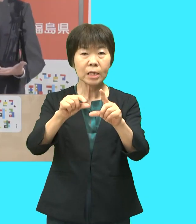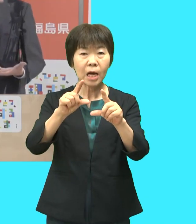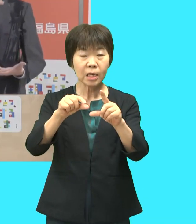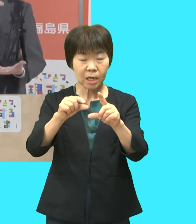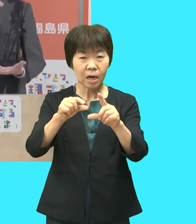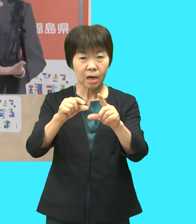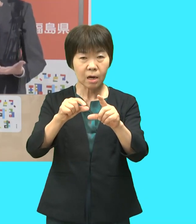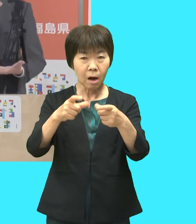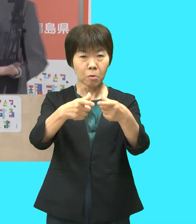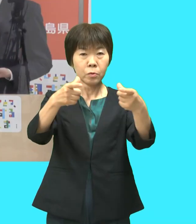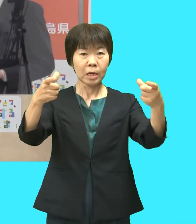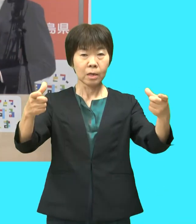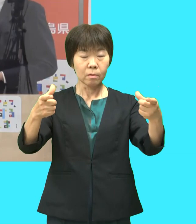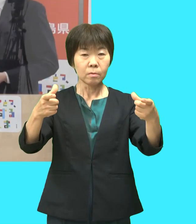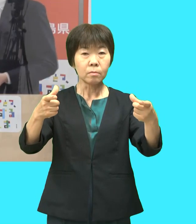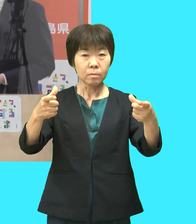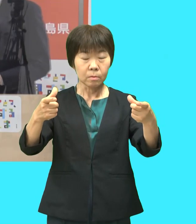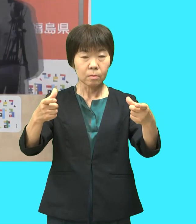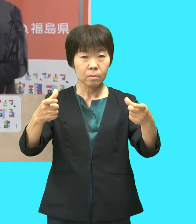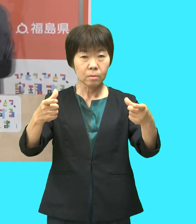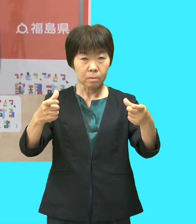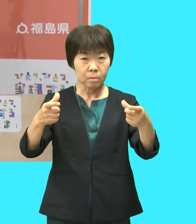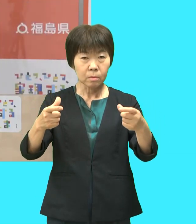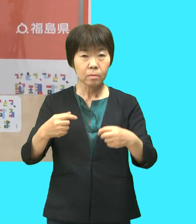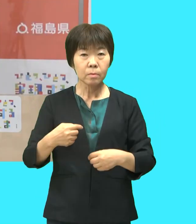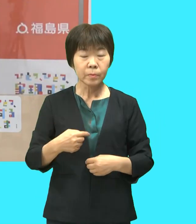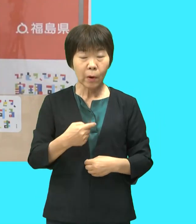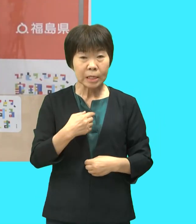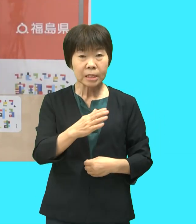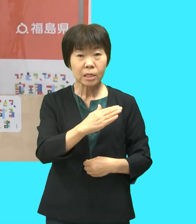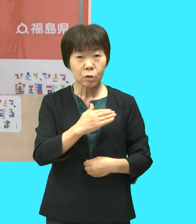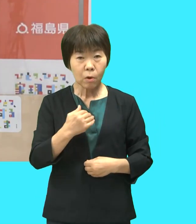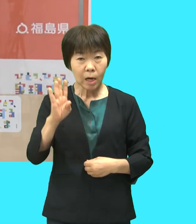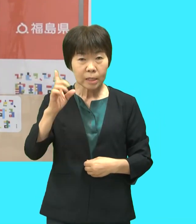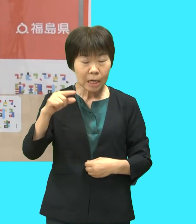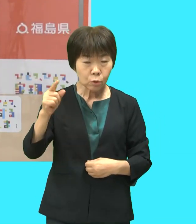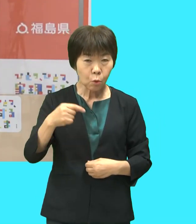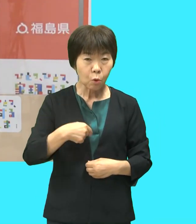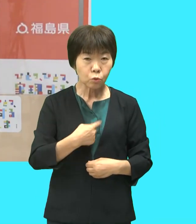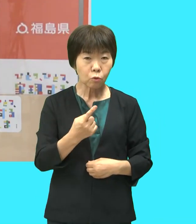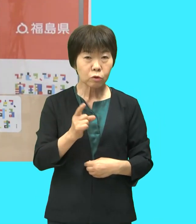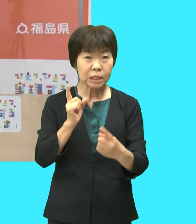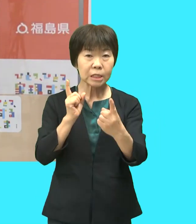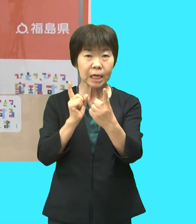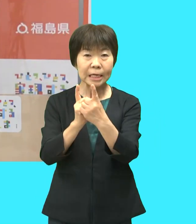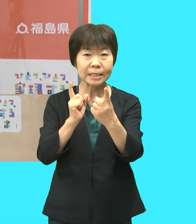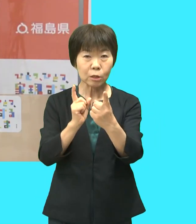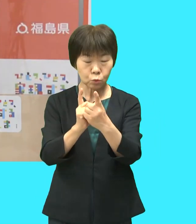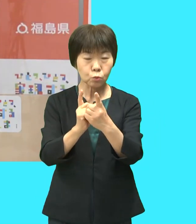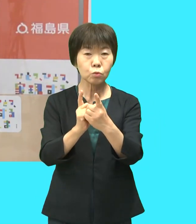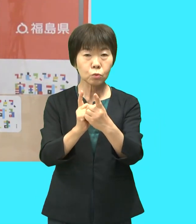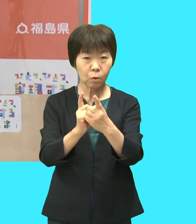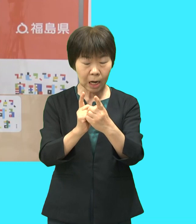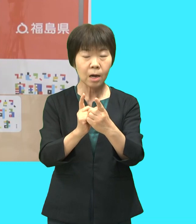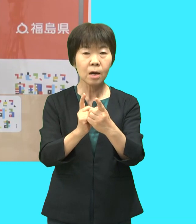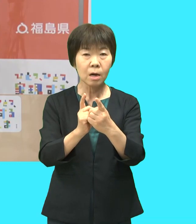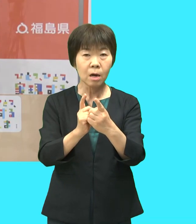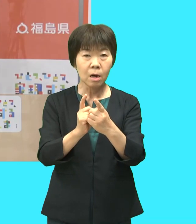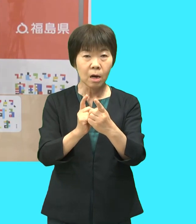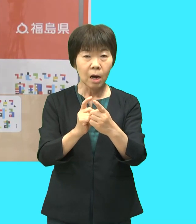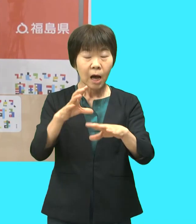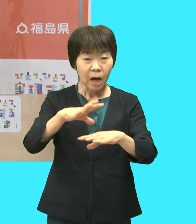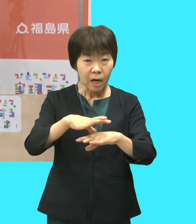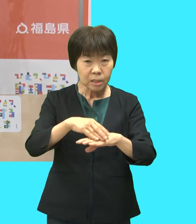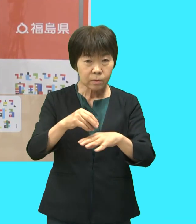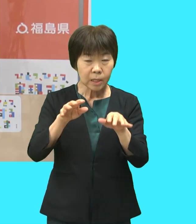にやはり増えていく。で当然ながら我々は県の独自対策であったり、さらに初めて